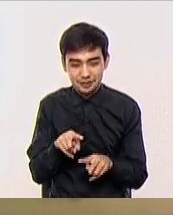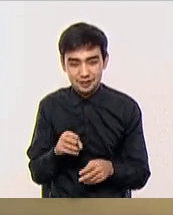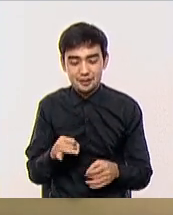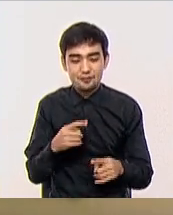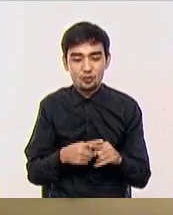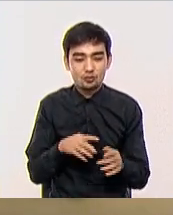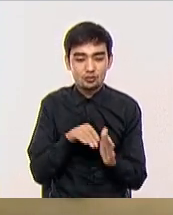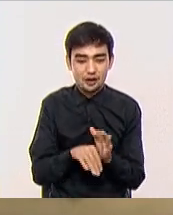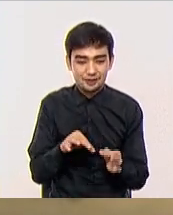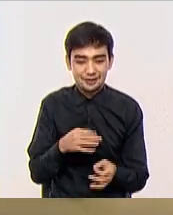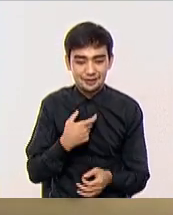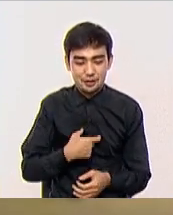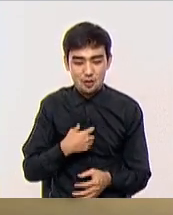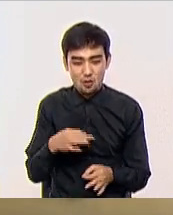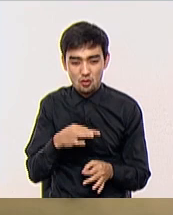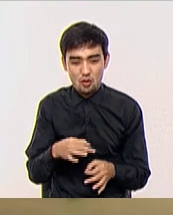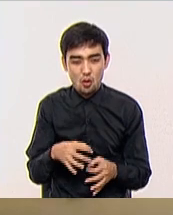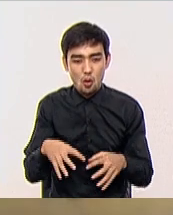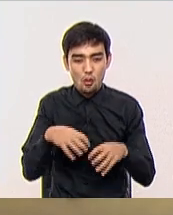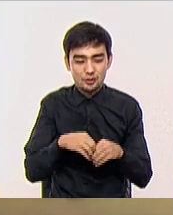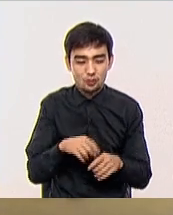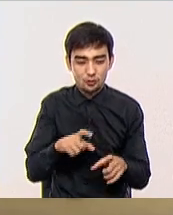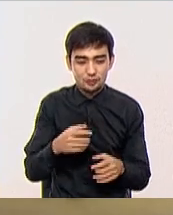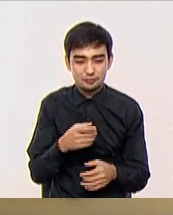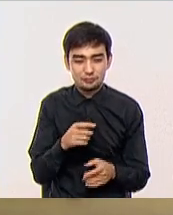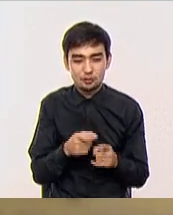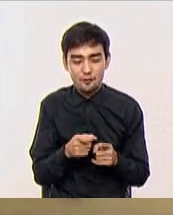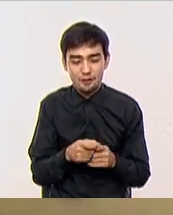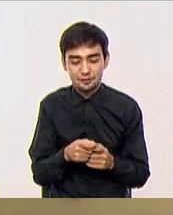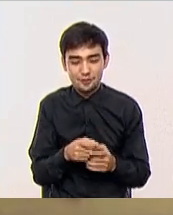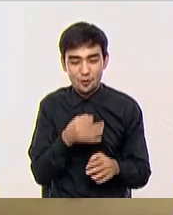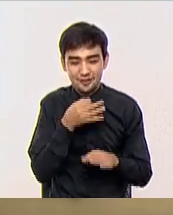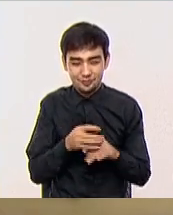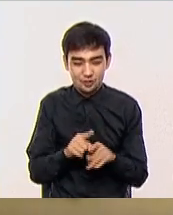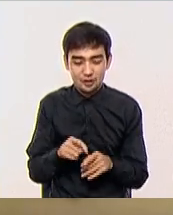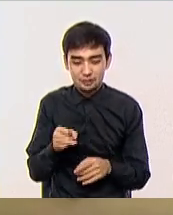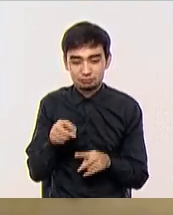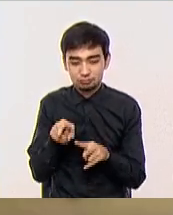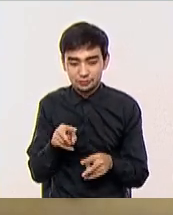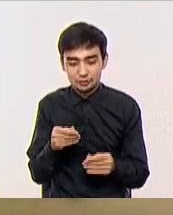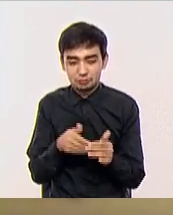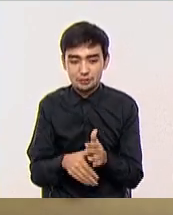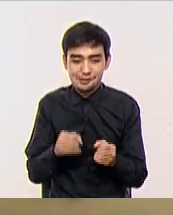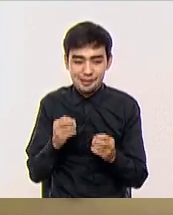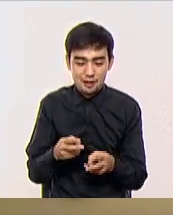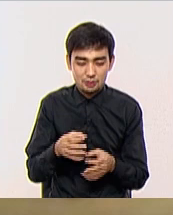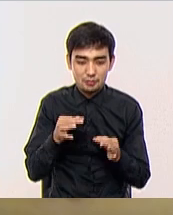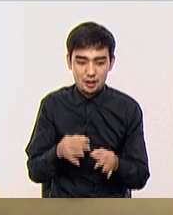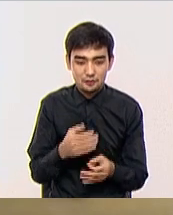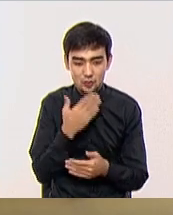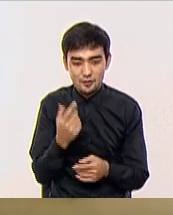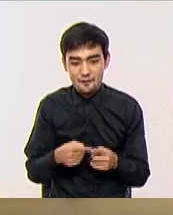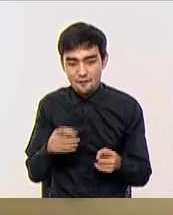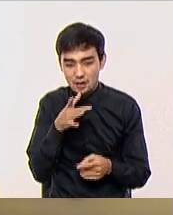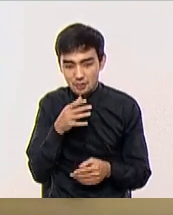включающие в себя представители общественности, которые могут следить за расходованием средств, за сроками и